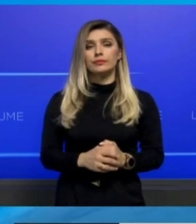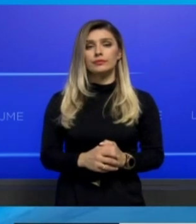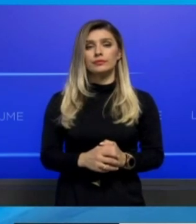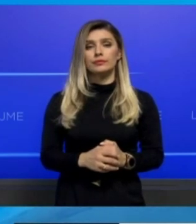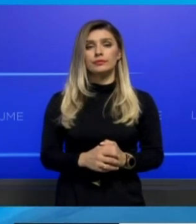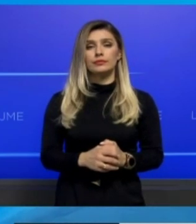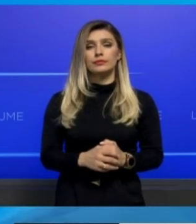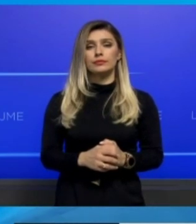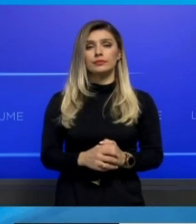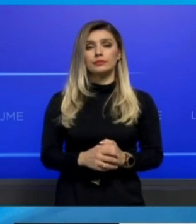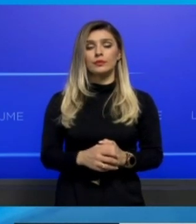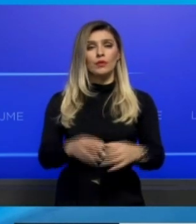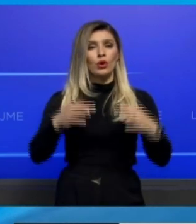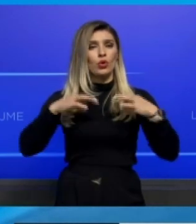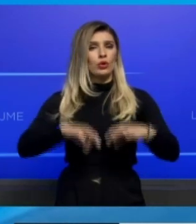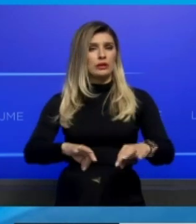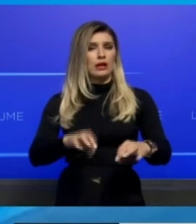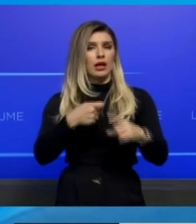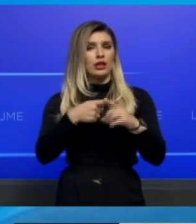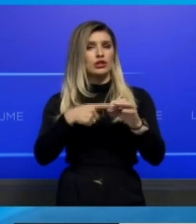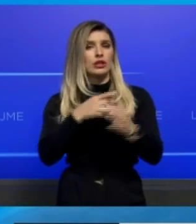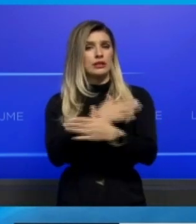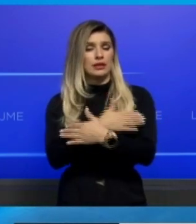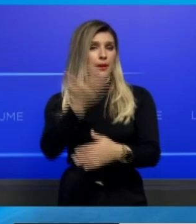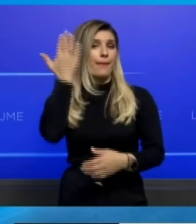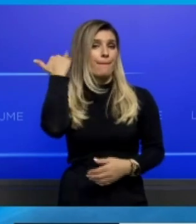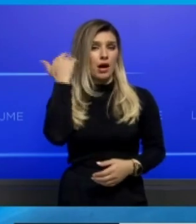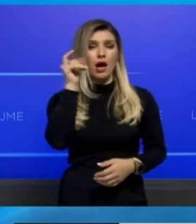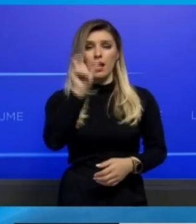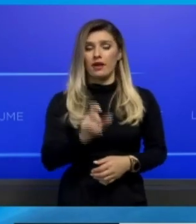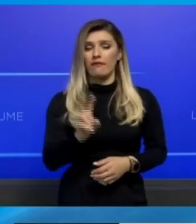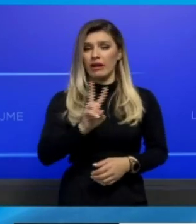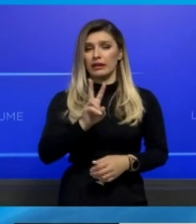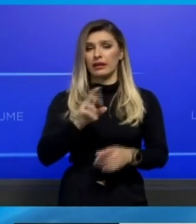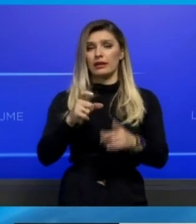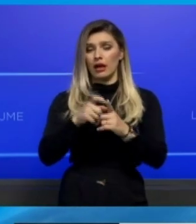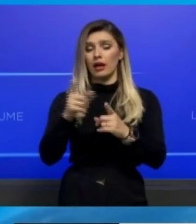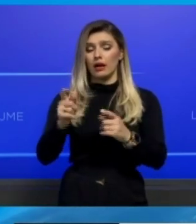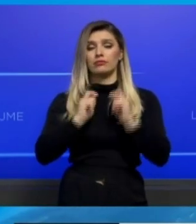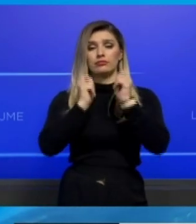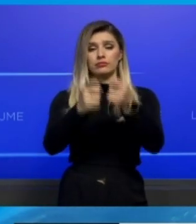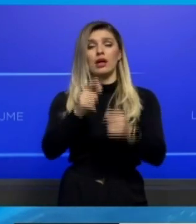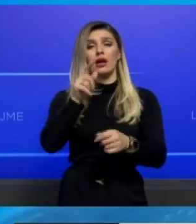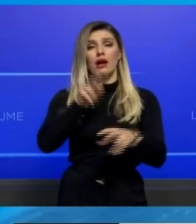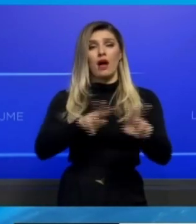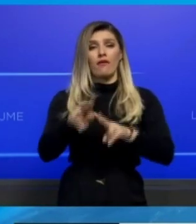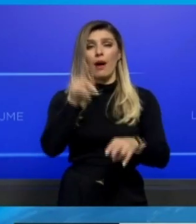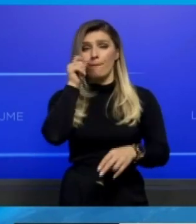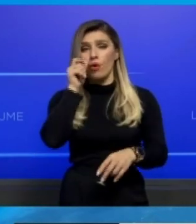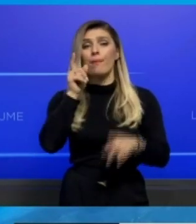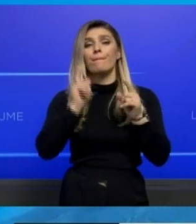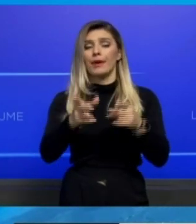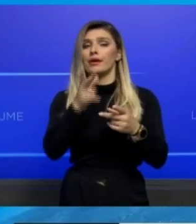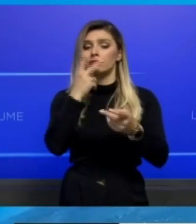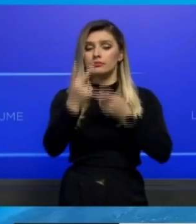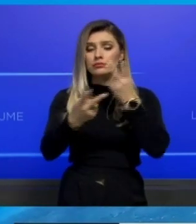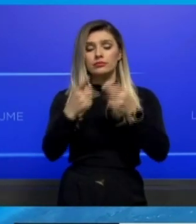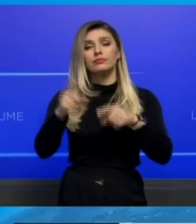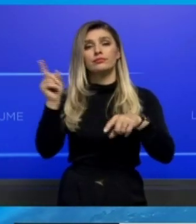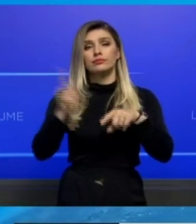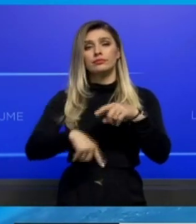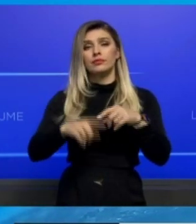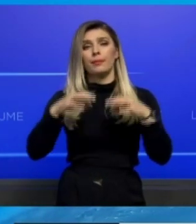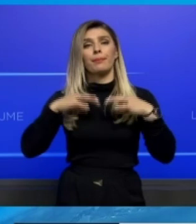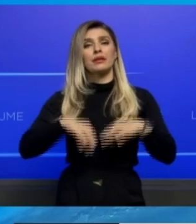E ish kryetarja e Komisionit Qendror të Zgjedhjeve Valdete Daka i ka dërguar kërkesë avokatit të popullit për ta shqyrtuar shkarkimin nga